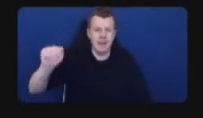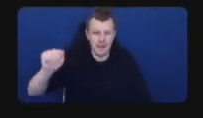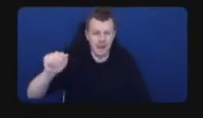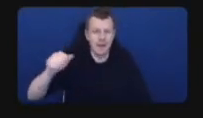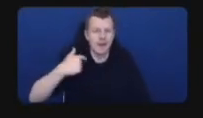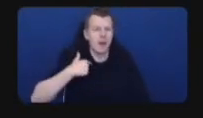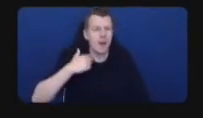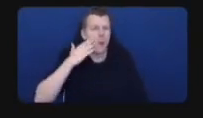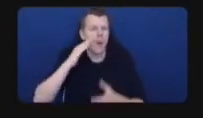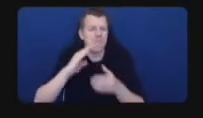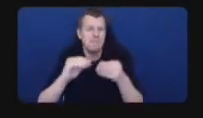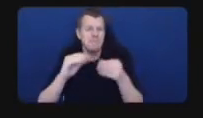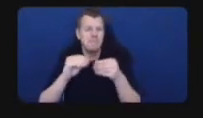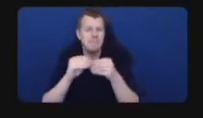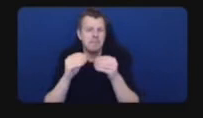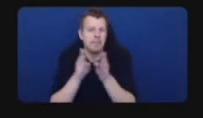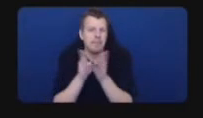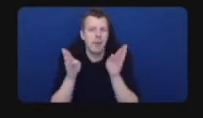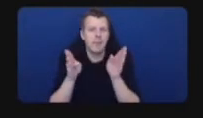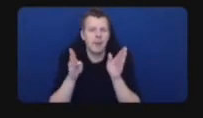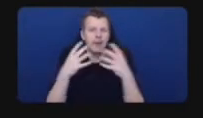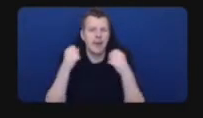早上好，我叫 Becca。